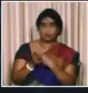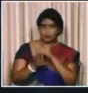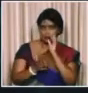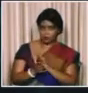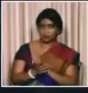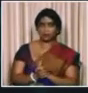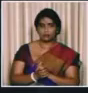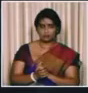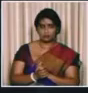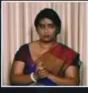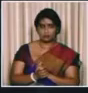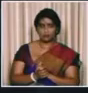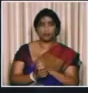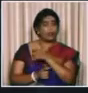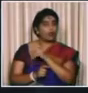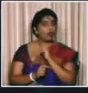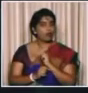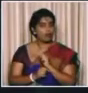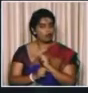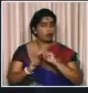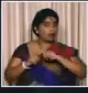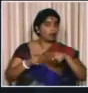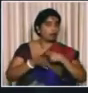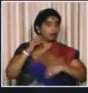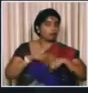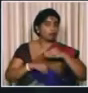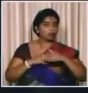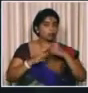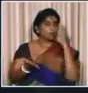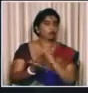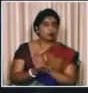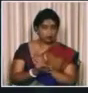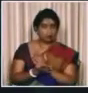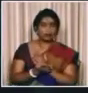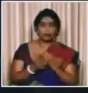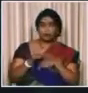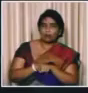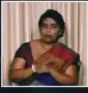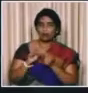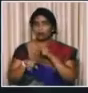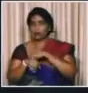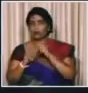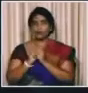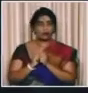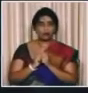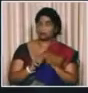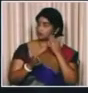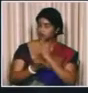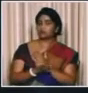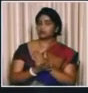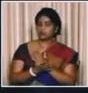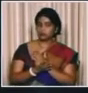නේ එයා කොහොමද අනිත් අය දේශපාලන ක්‍රියාකාරම් නතර කිරීම සඳහා යටින් සහ උඩින් වැඩ කරමින් තිබෙන්නේ මම නතර කරන්න